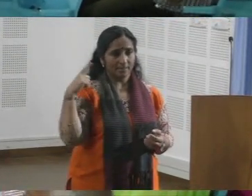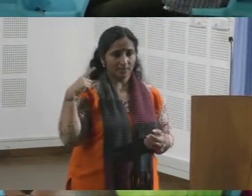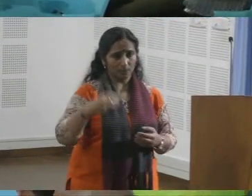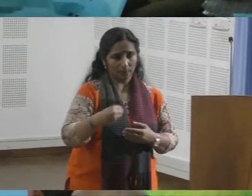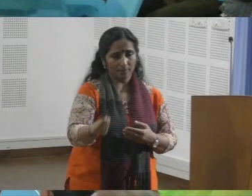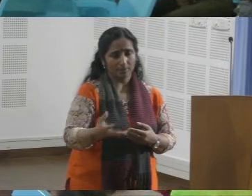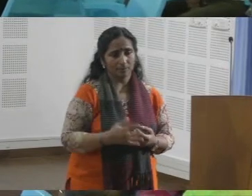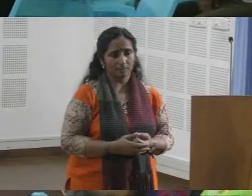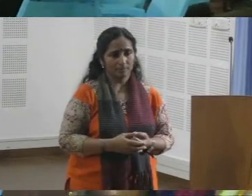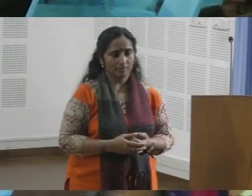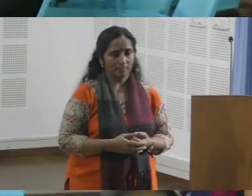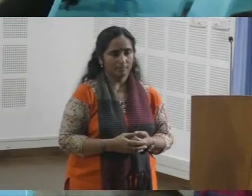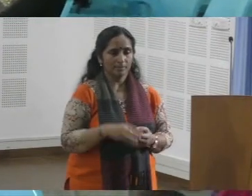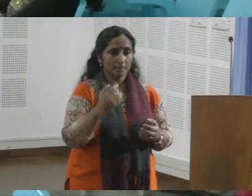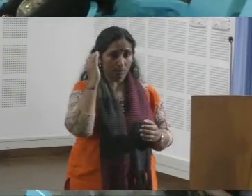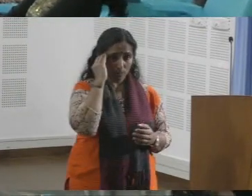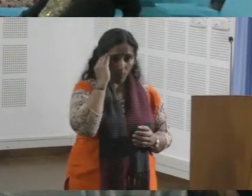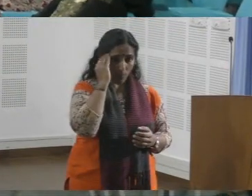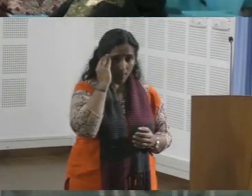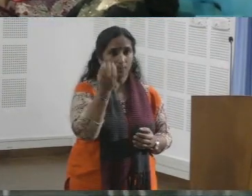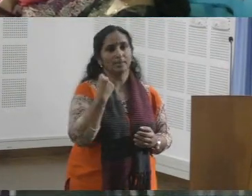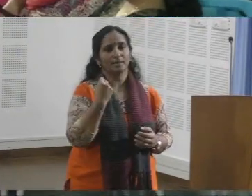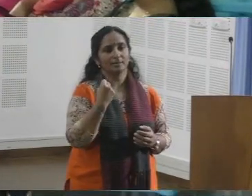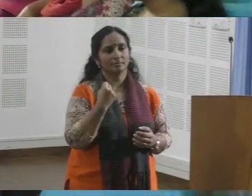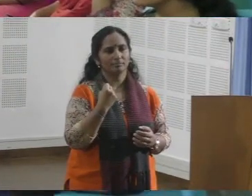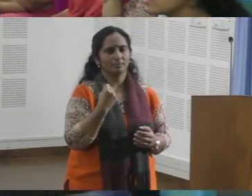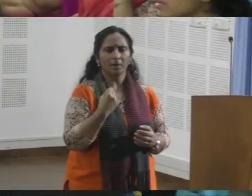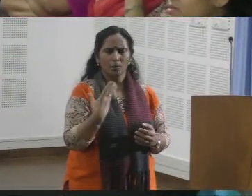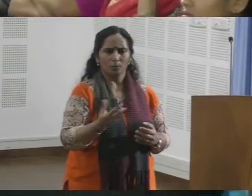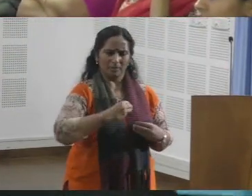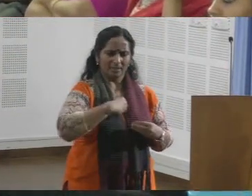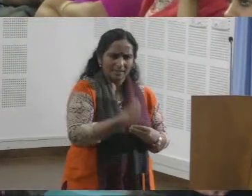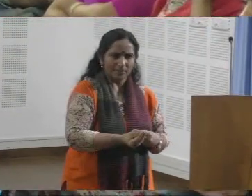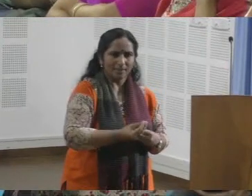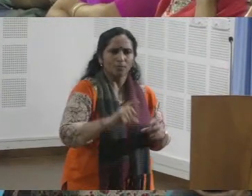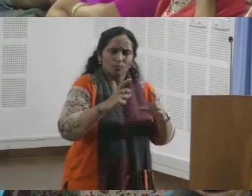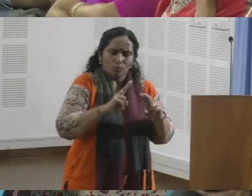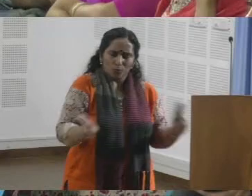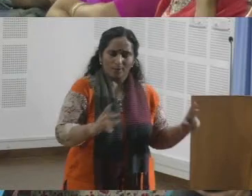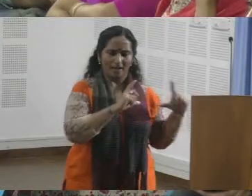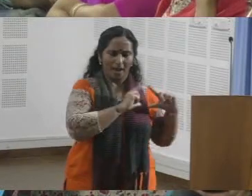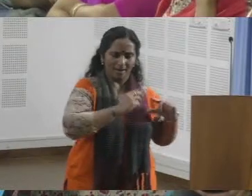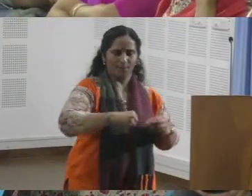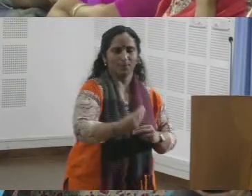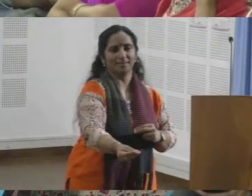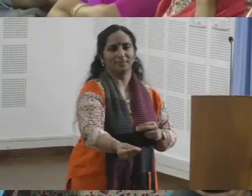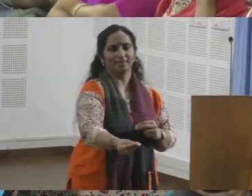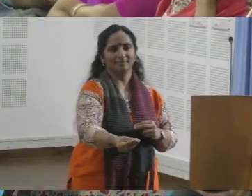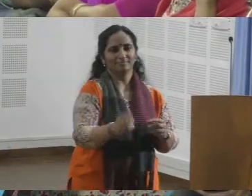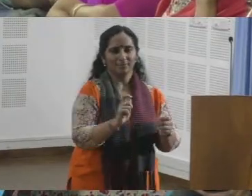So professional knowledge should be there, but it's not that. It's your heart and you know your will power, that's it. അതാ ഞാൻ യൂട്യൂബ്